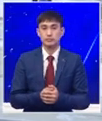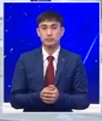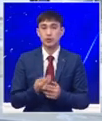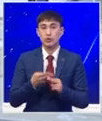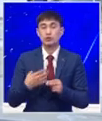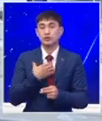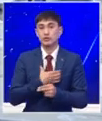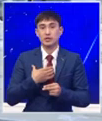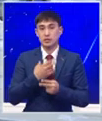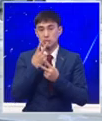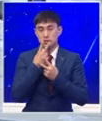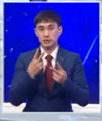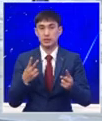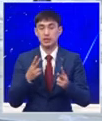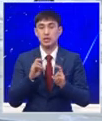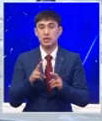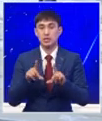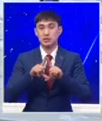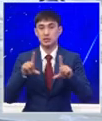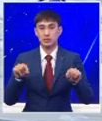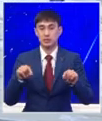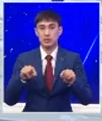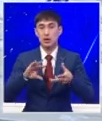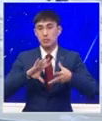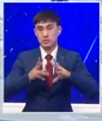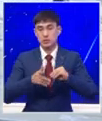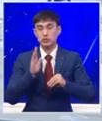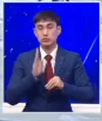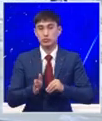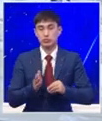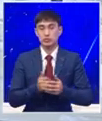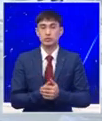очень важно посмотреть, как здания впоследствии будут уже